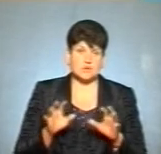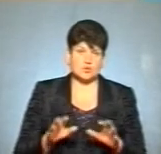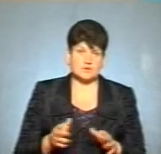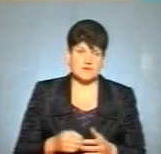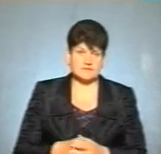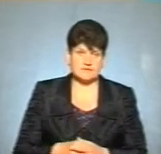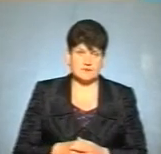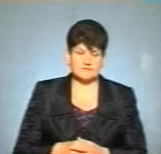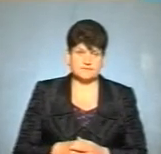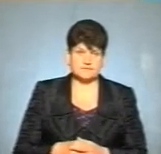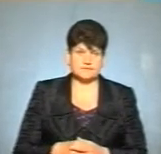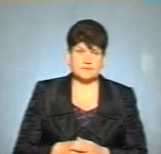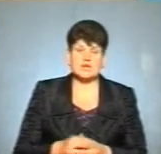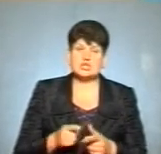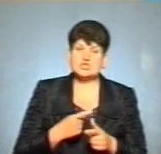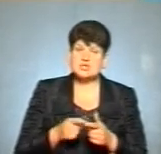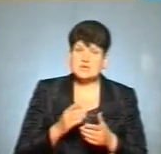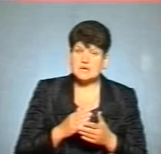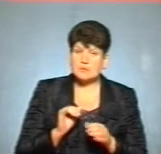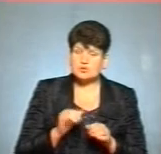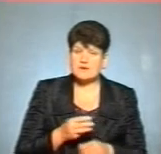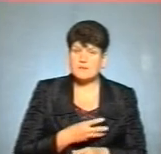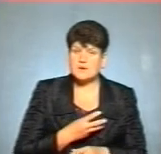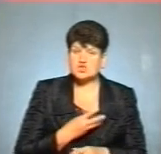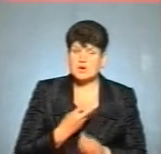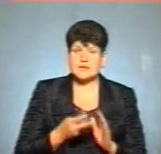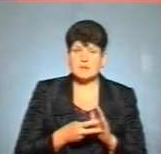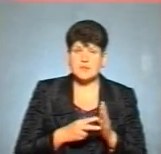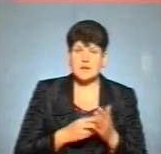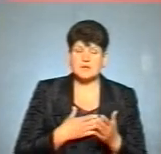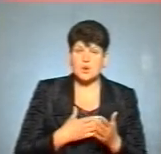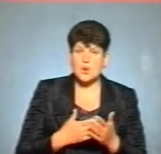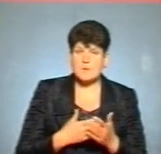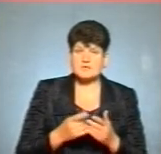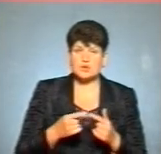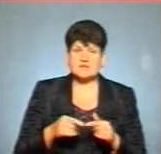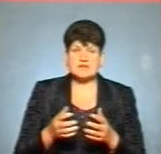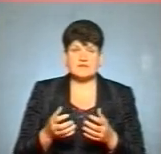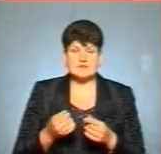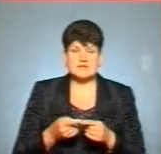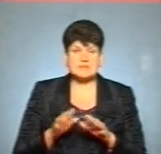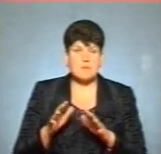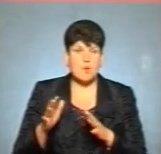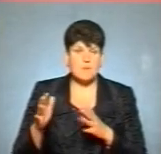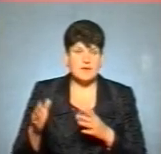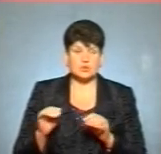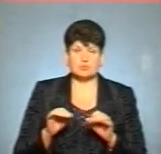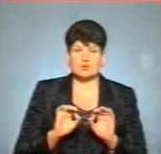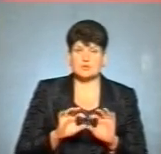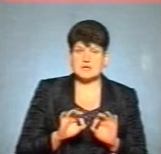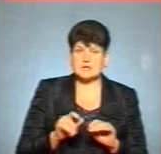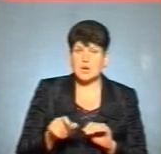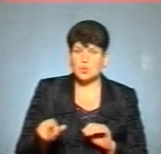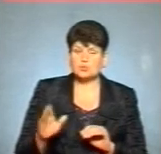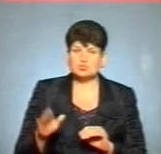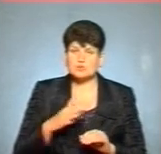законодавця. Чи є, можливо, бажання чи плани громадських організацій взятися за ці всі моменти, можливо, якесь роз'яснення людям про те, що